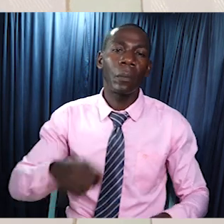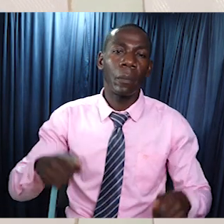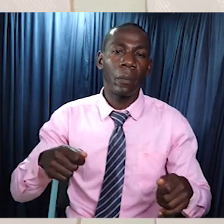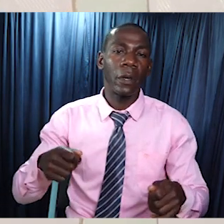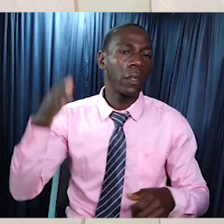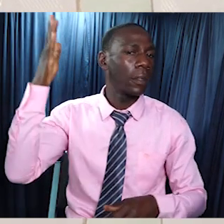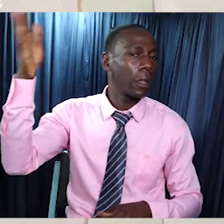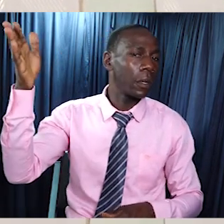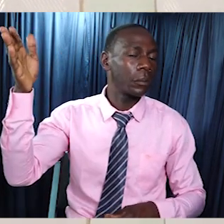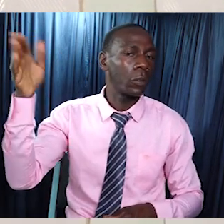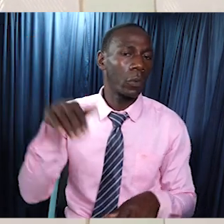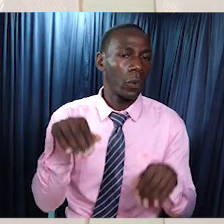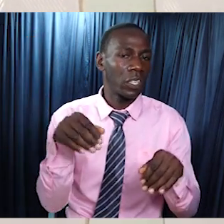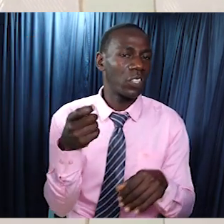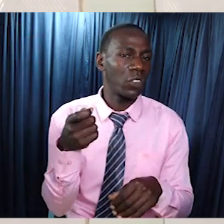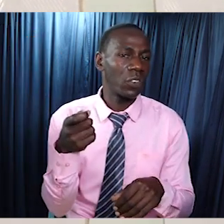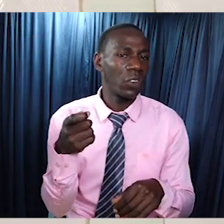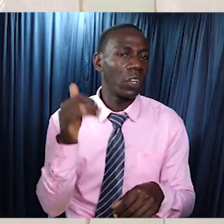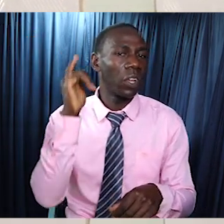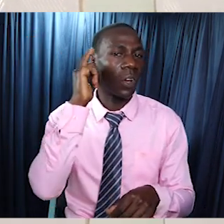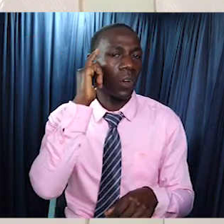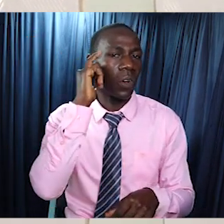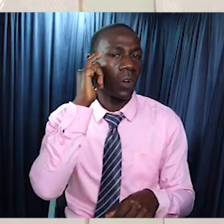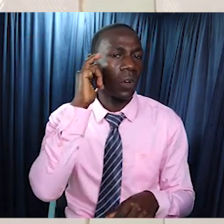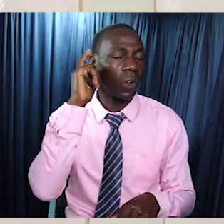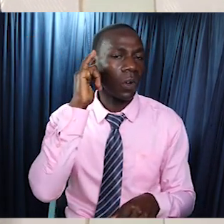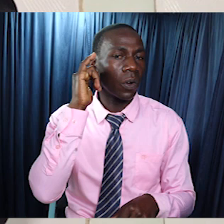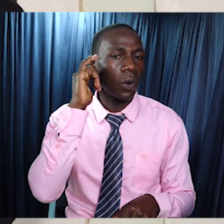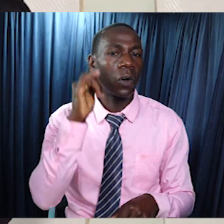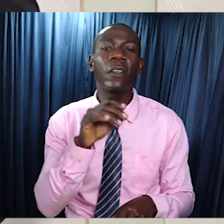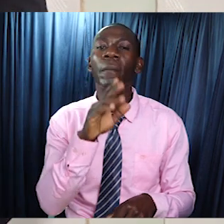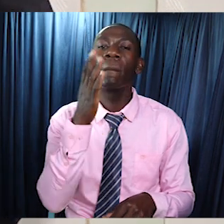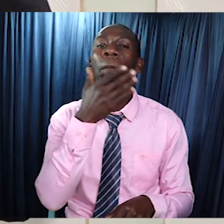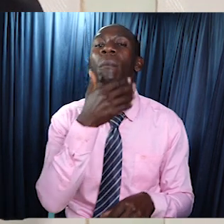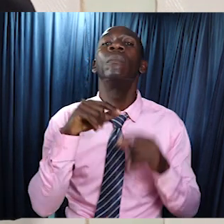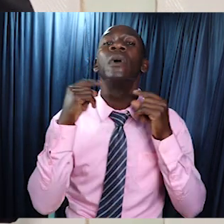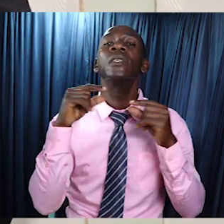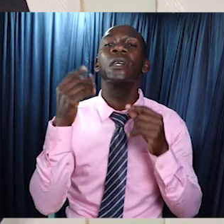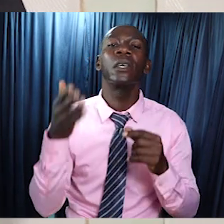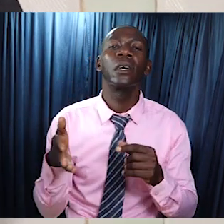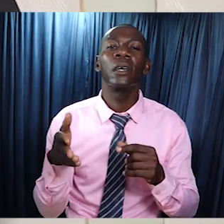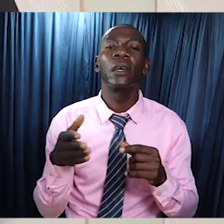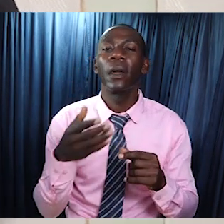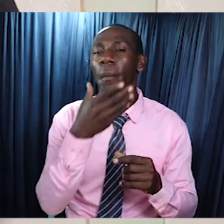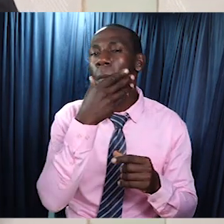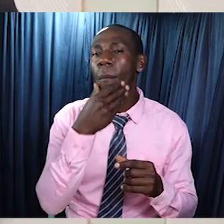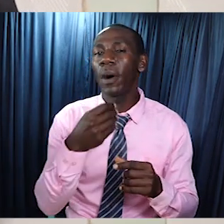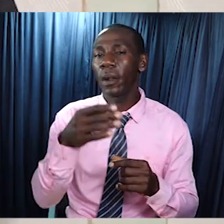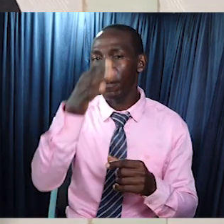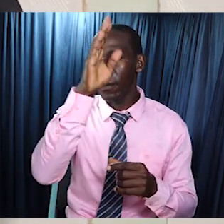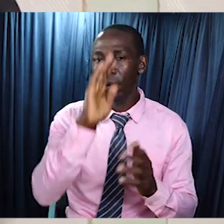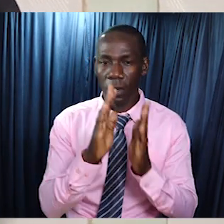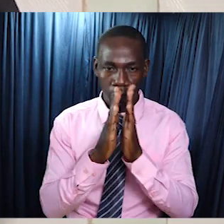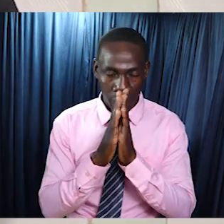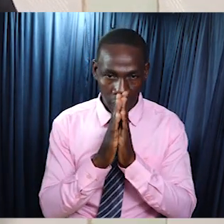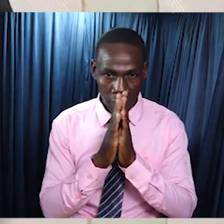mother. Ngojea kidogo. Nikampigia mtumishi wa Mungu. I call the servant of God. Mtumishi wa Mungu